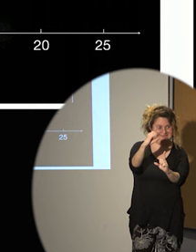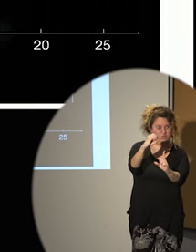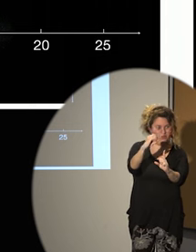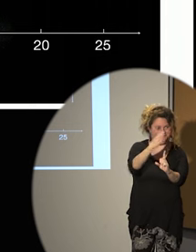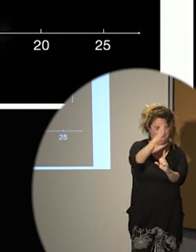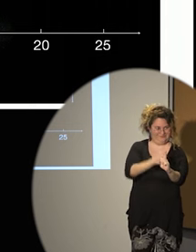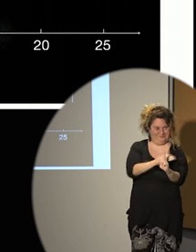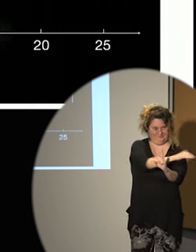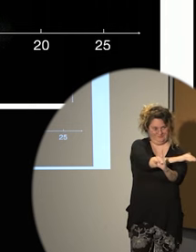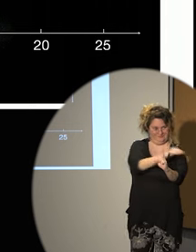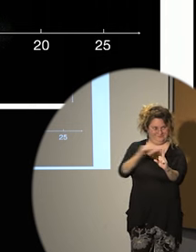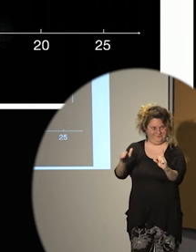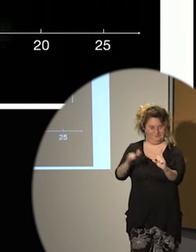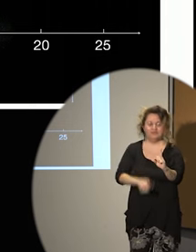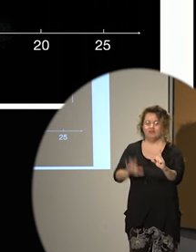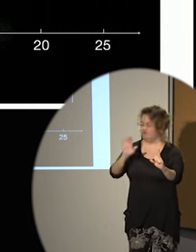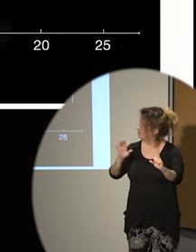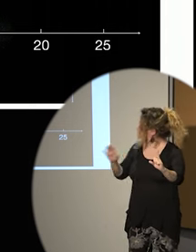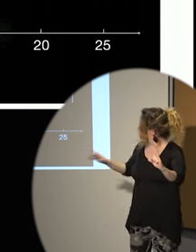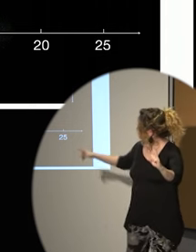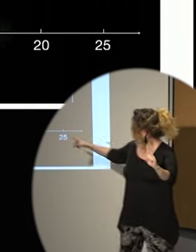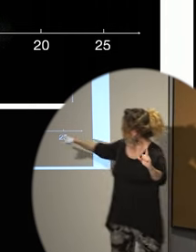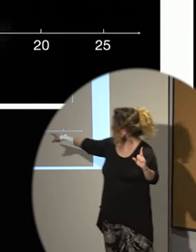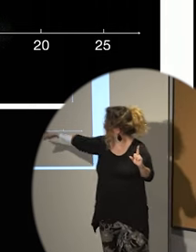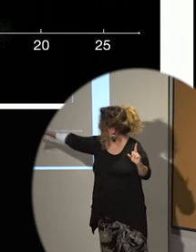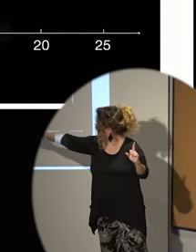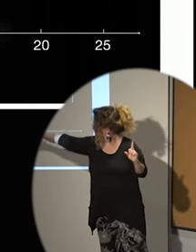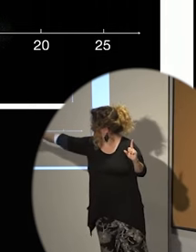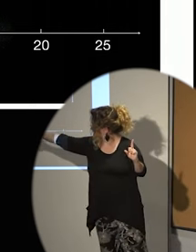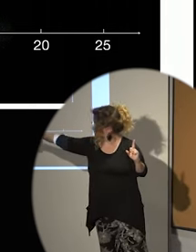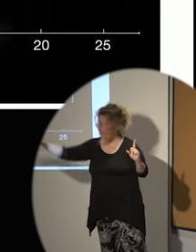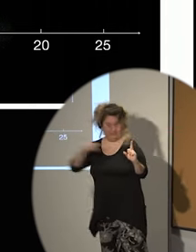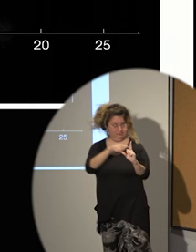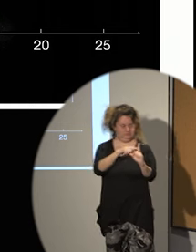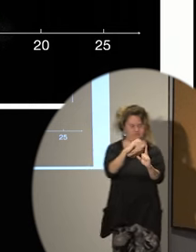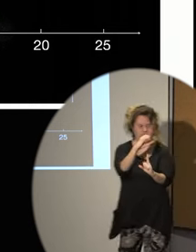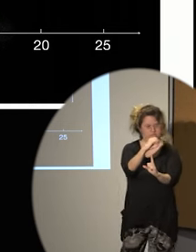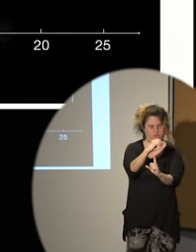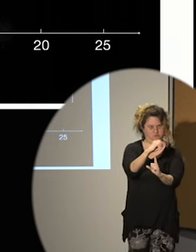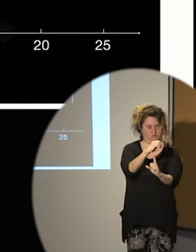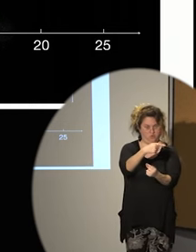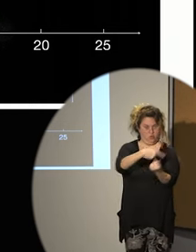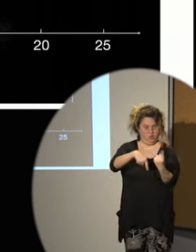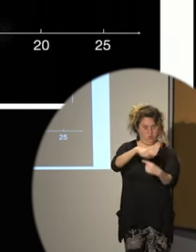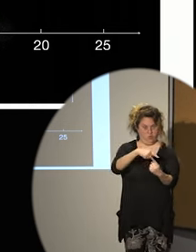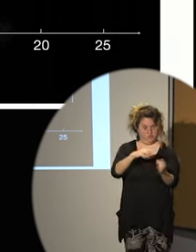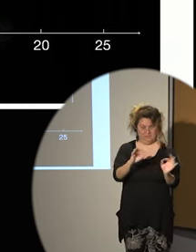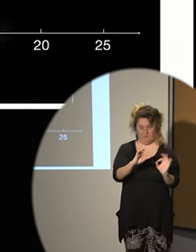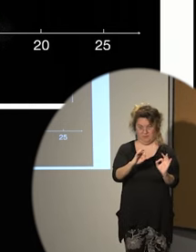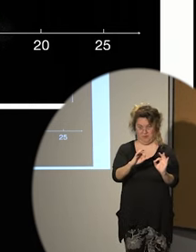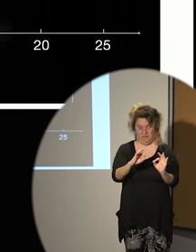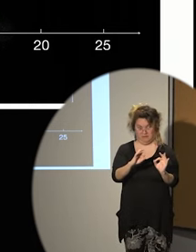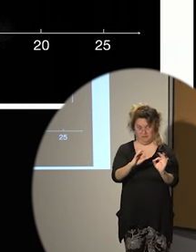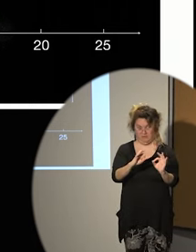ici, c'est dû par le fait qu'ici, les étoiles ne sont pas en rotation. Vous voyez, elles ne sont simplement pas en rotation. On est dans le bulbe ou dans la